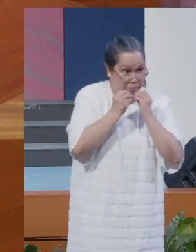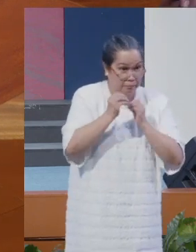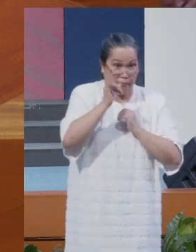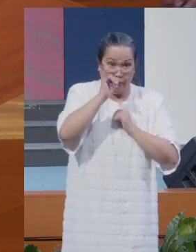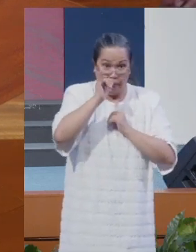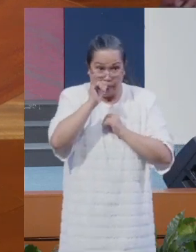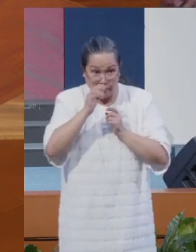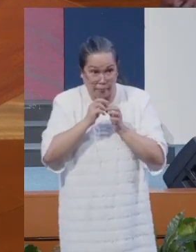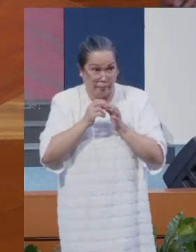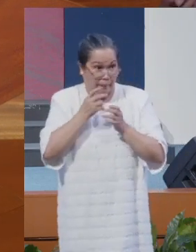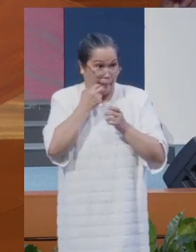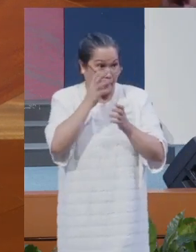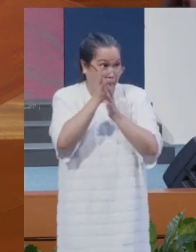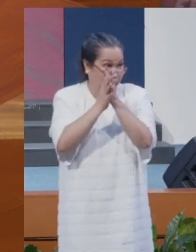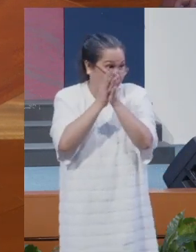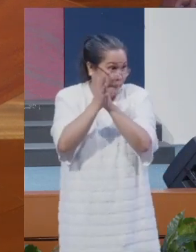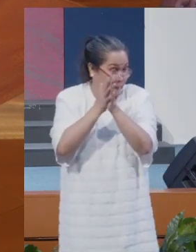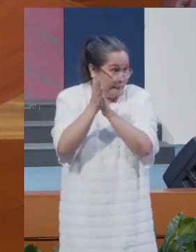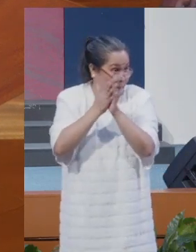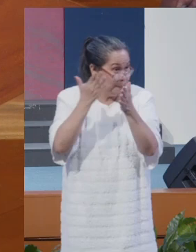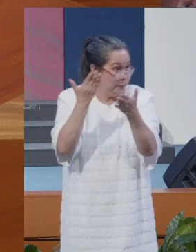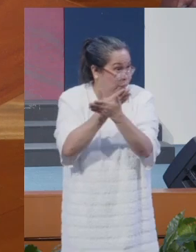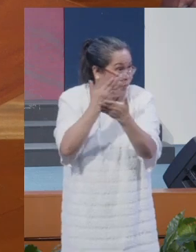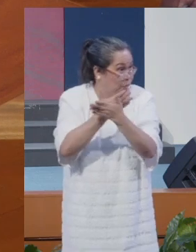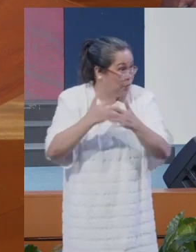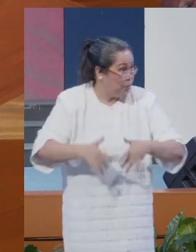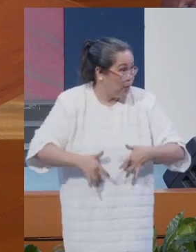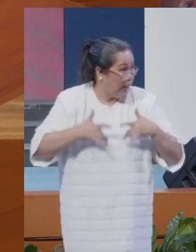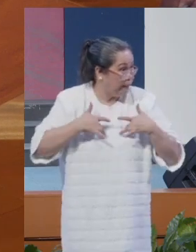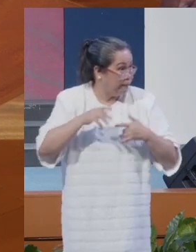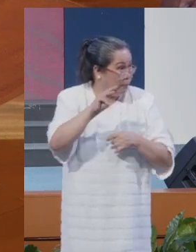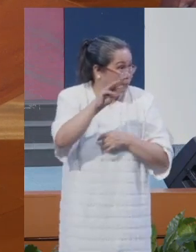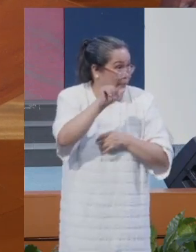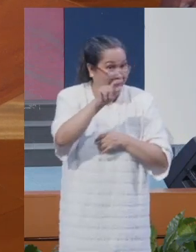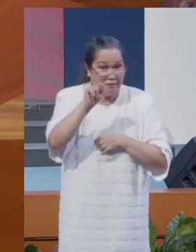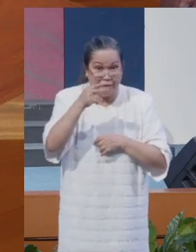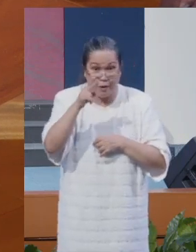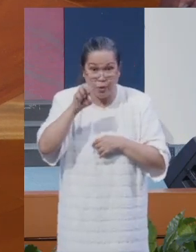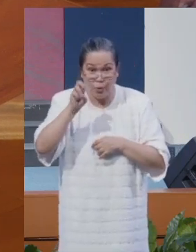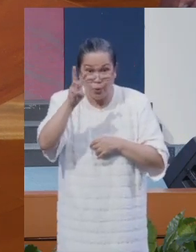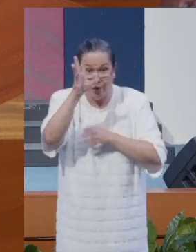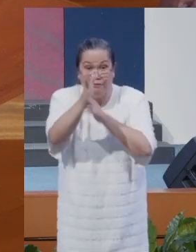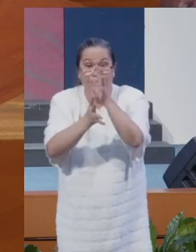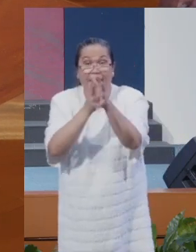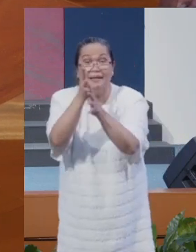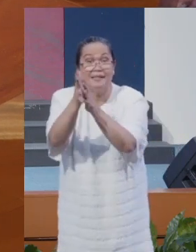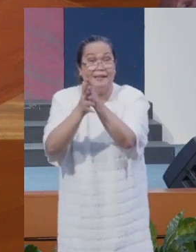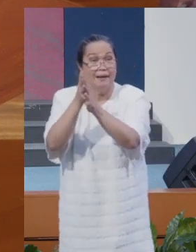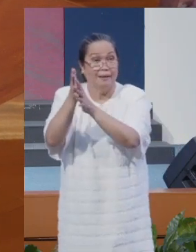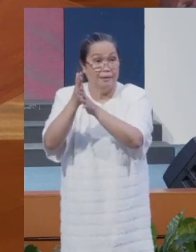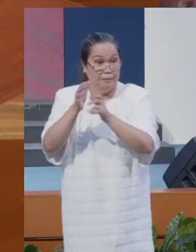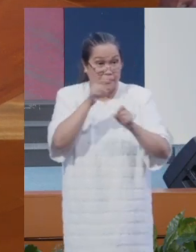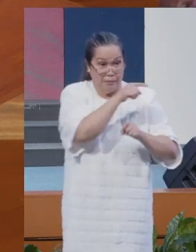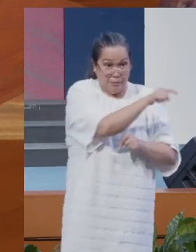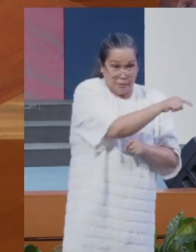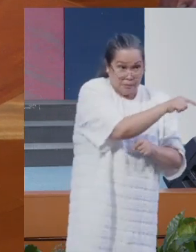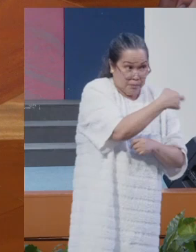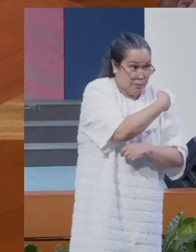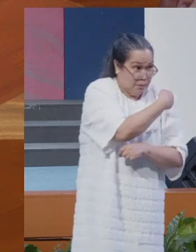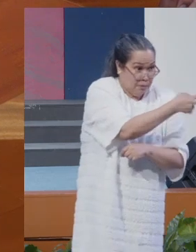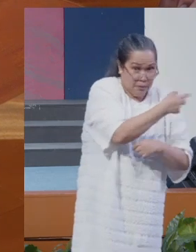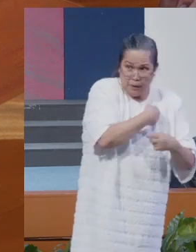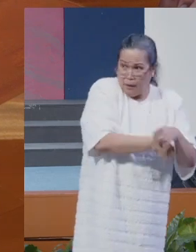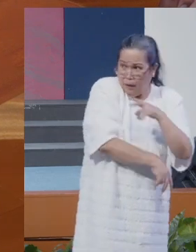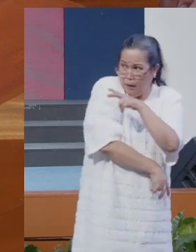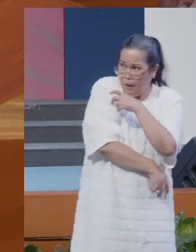nagiinuman sa kanilang pagdiriwang sa pagbabagong buhay ni Matthew. Yun ang kanilang complaint. Ito ay